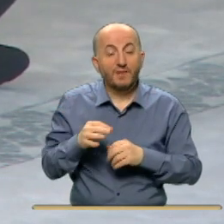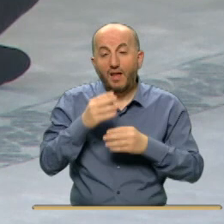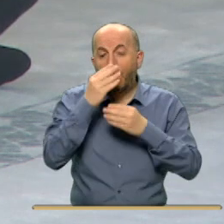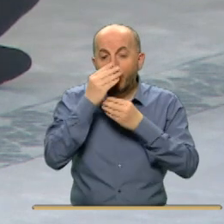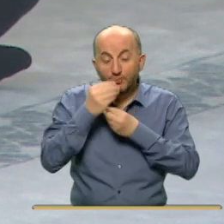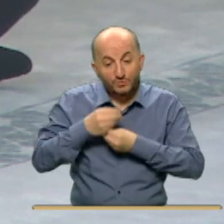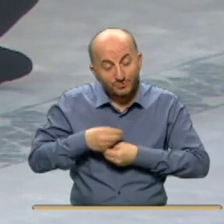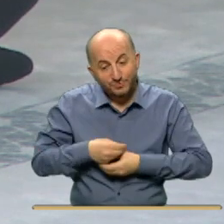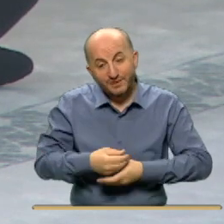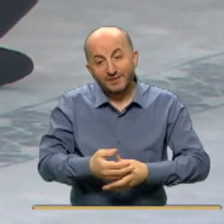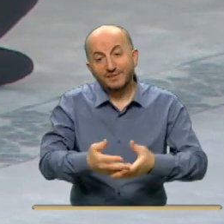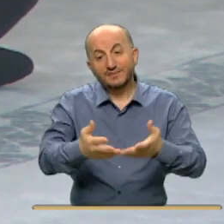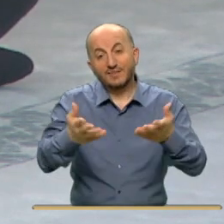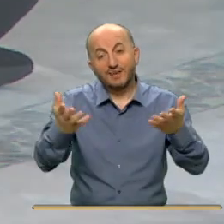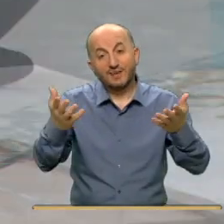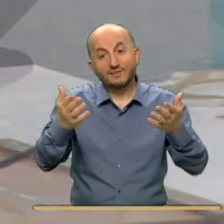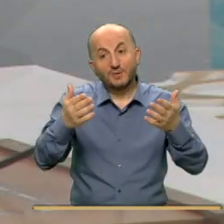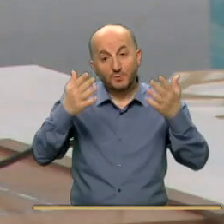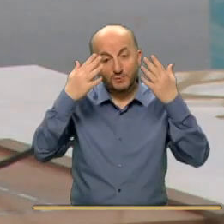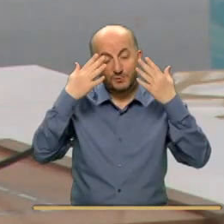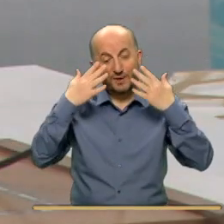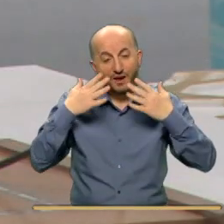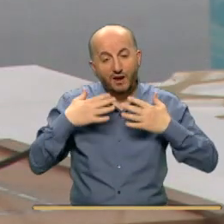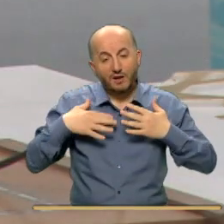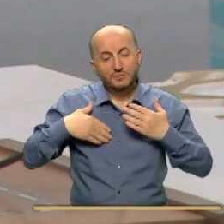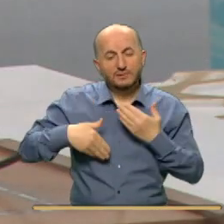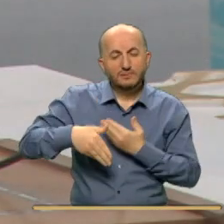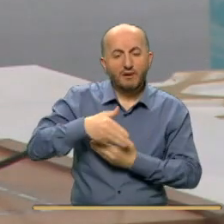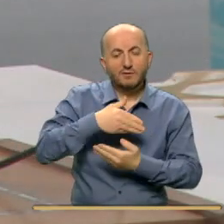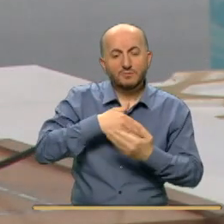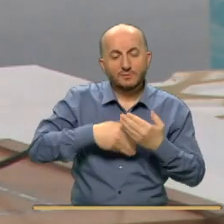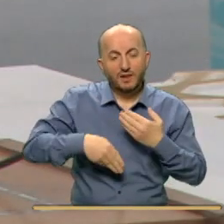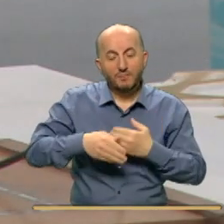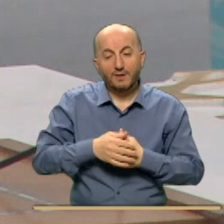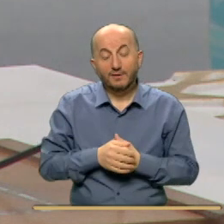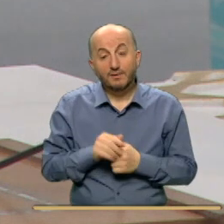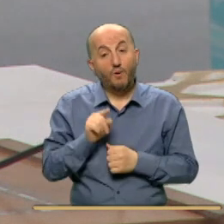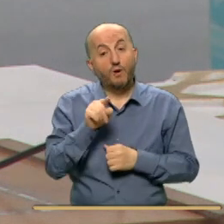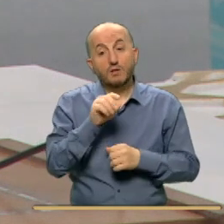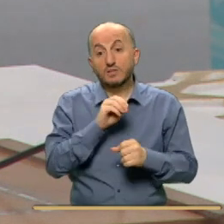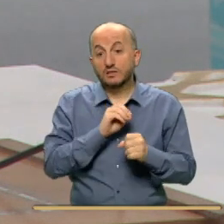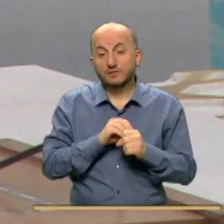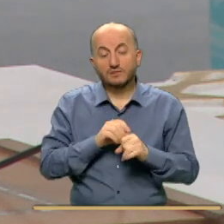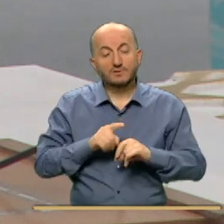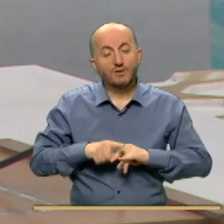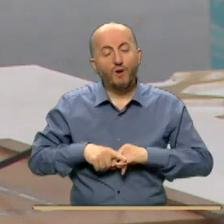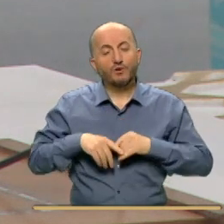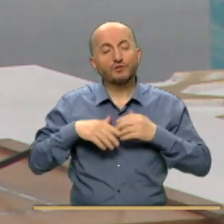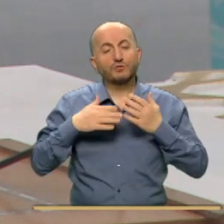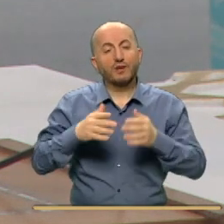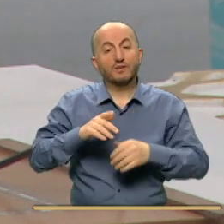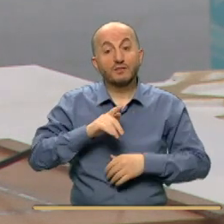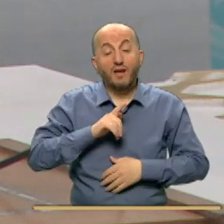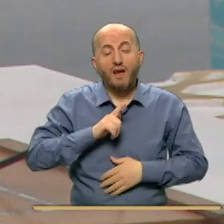lütuf ve ihsanı üzerimizi sarıp sarmaladı. Onun için hoş geldin ey